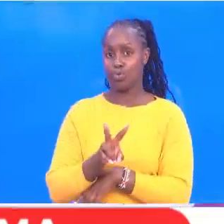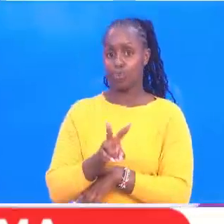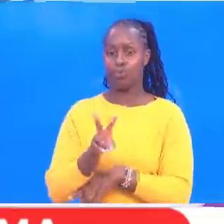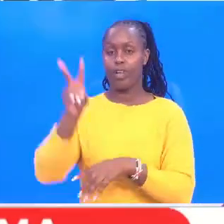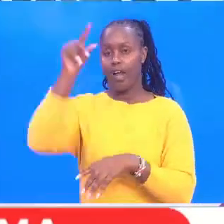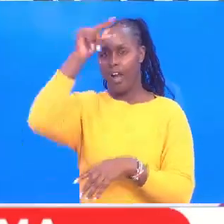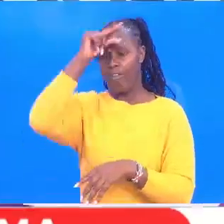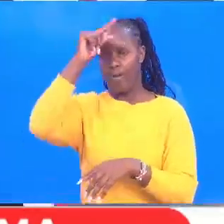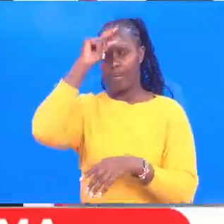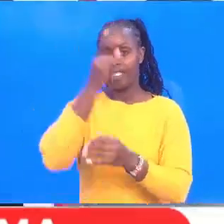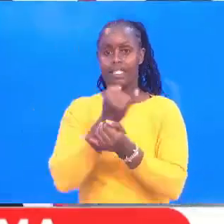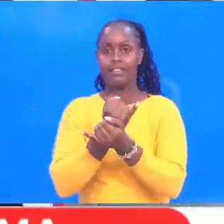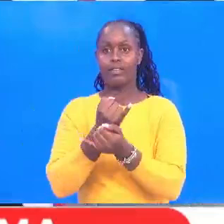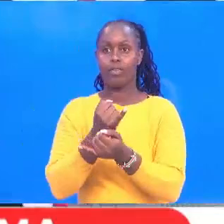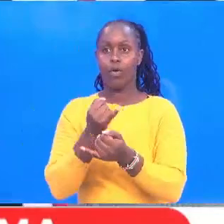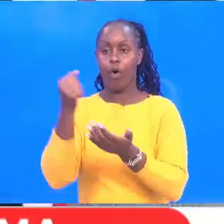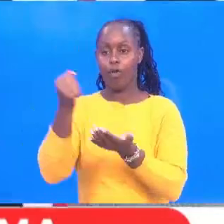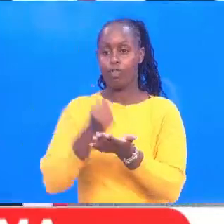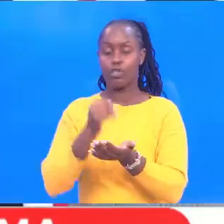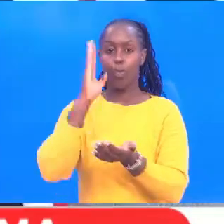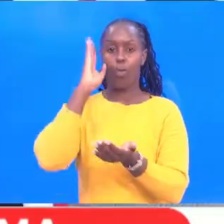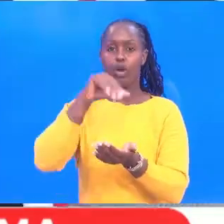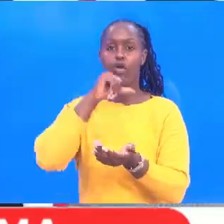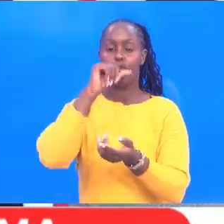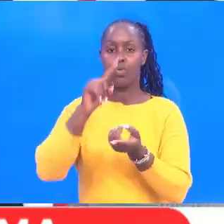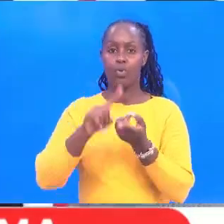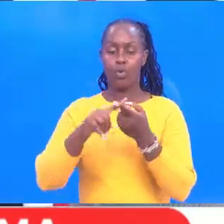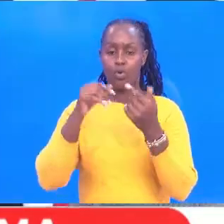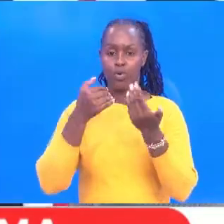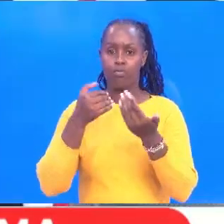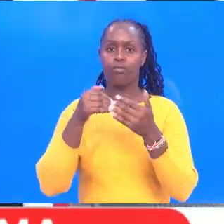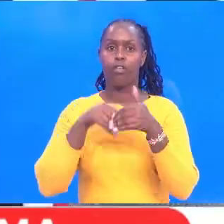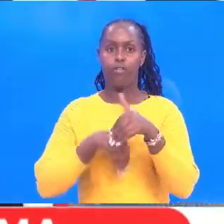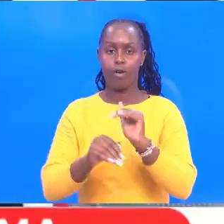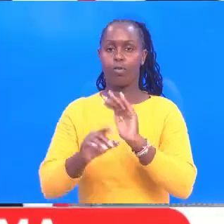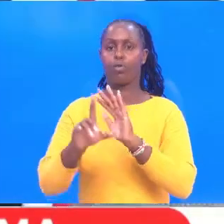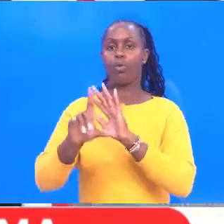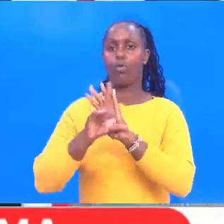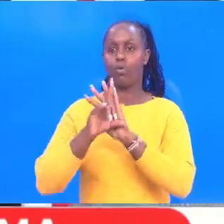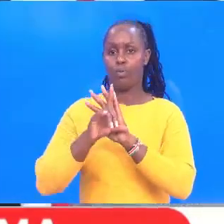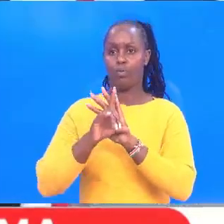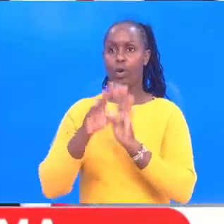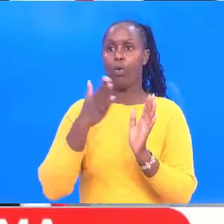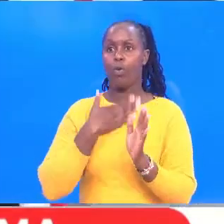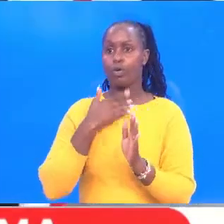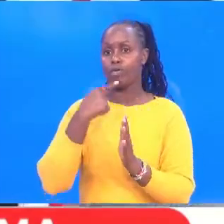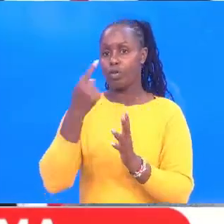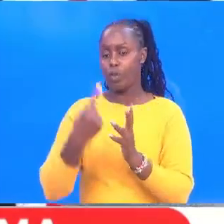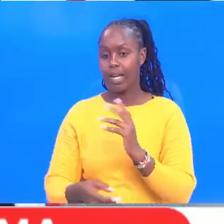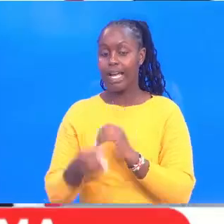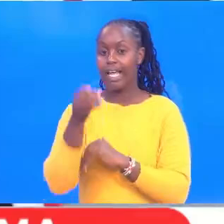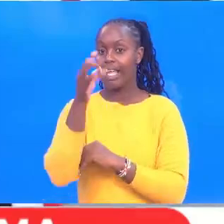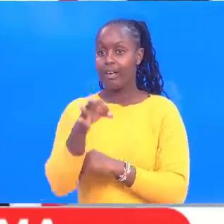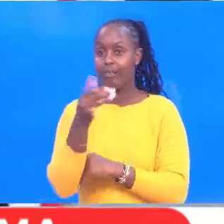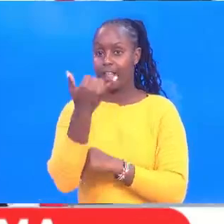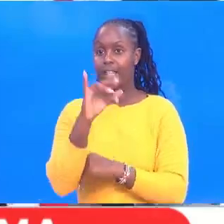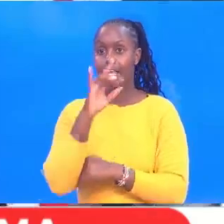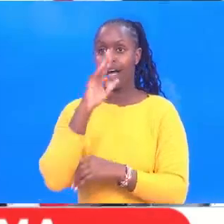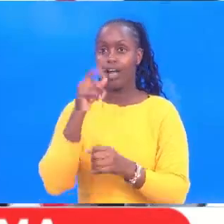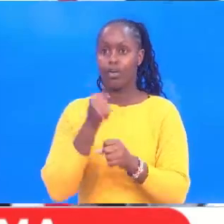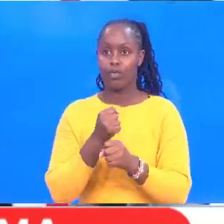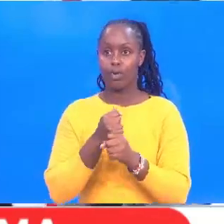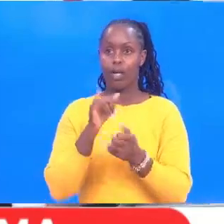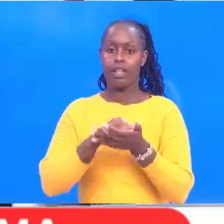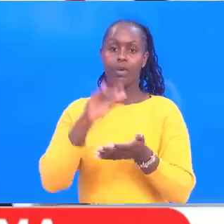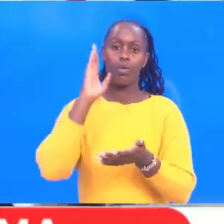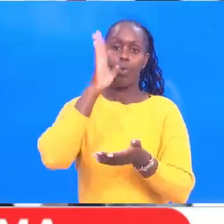maagizo ya mahakama. Those actions by parliament we want to warn, if they are undertaken, would be an illegal